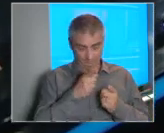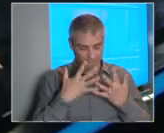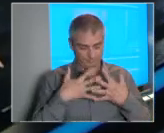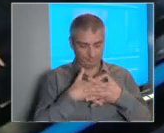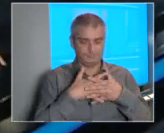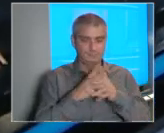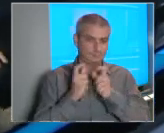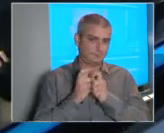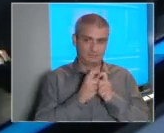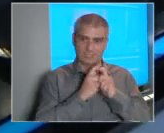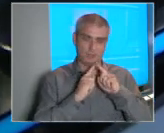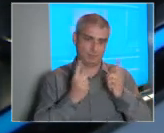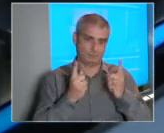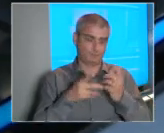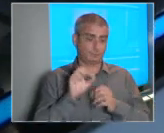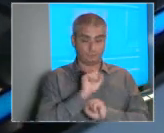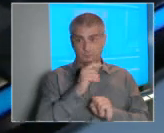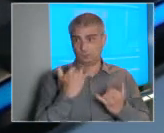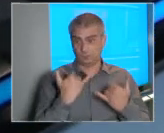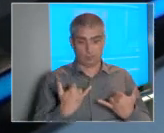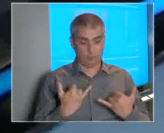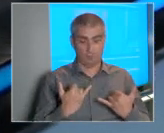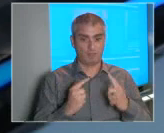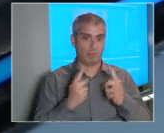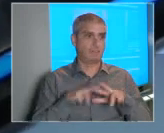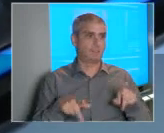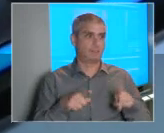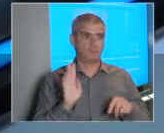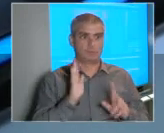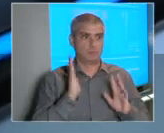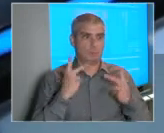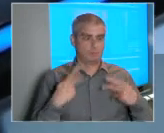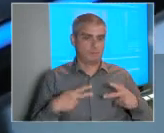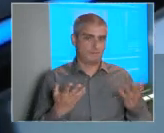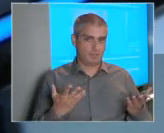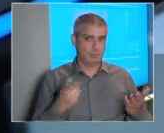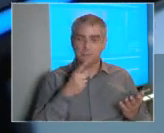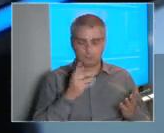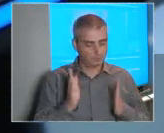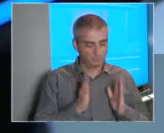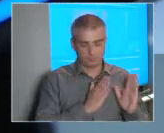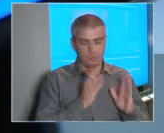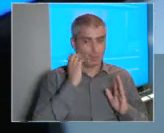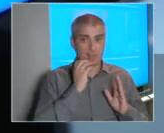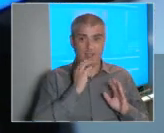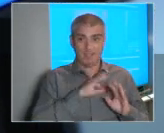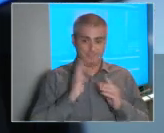התלכדות המפלגות האחרות סביבך. ונכון, עכשיו באמת קרה מצב שנתניהו מאוד מפחד ממנו, שזה התזוזה של